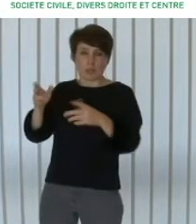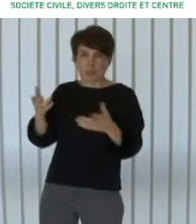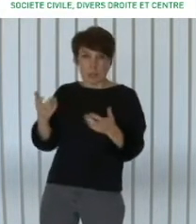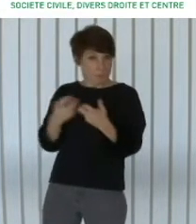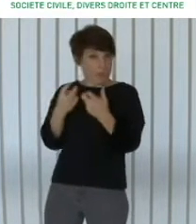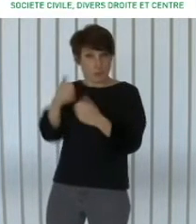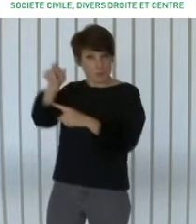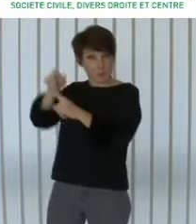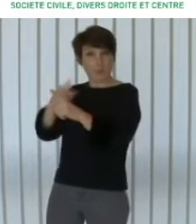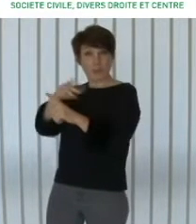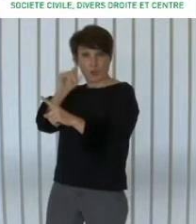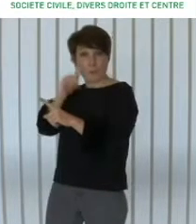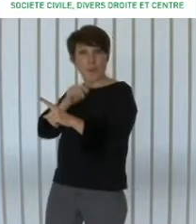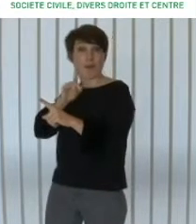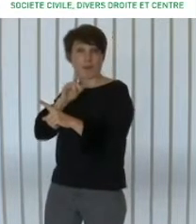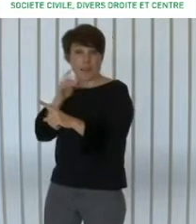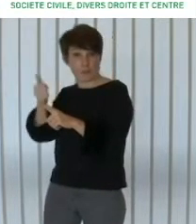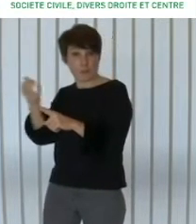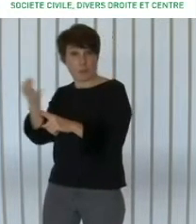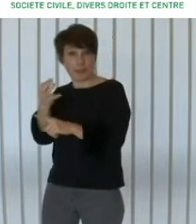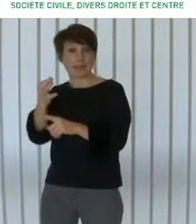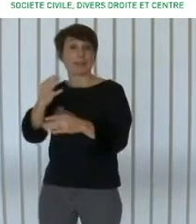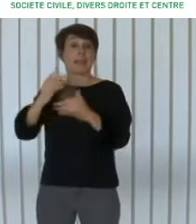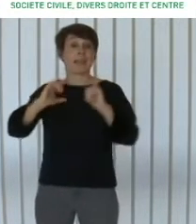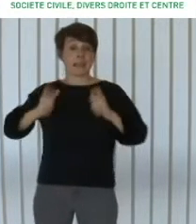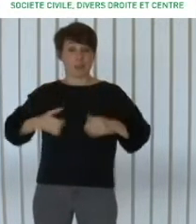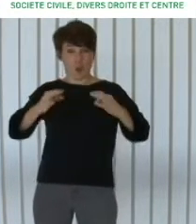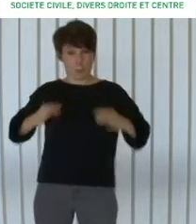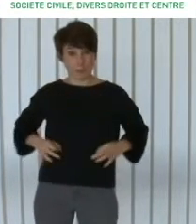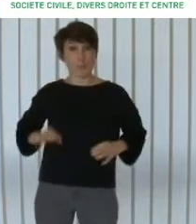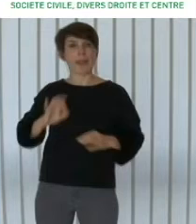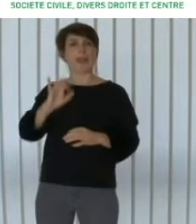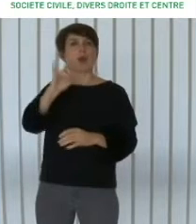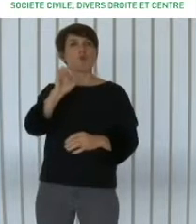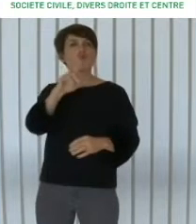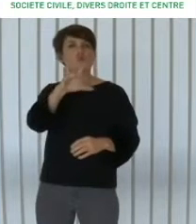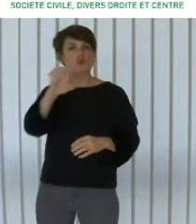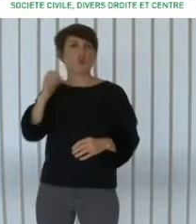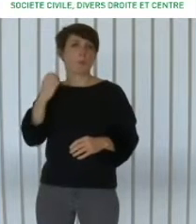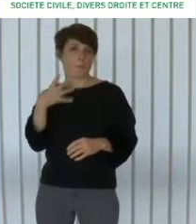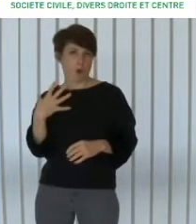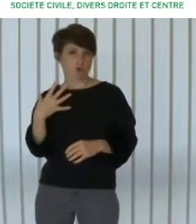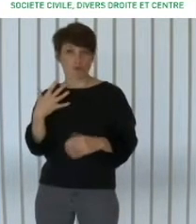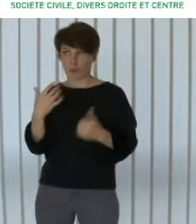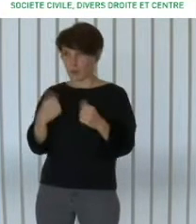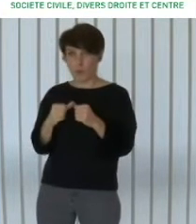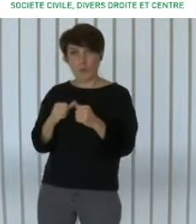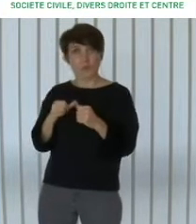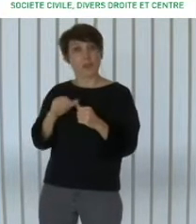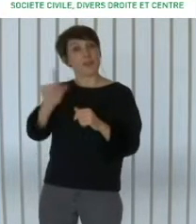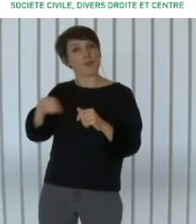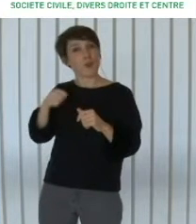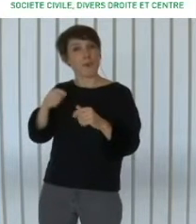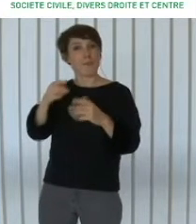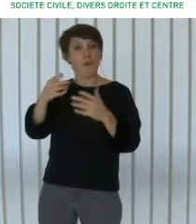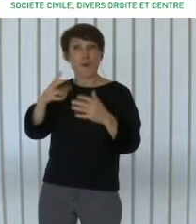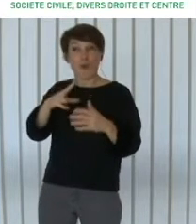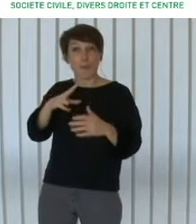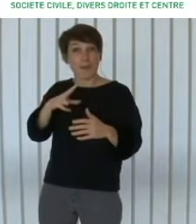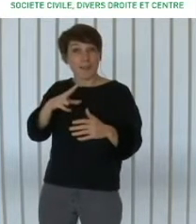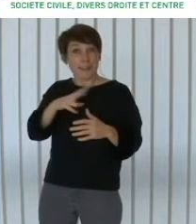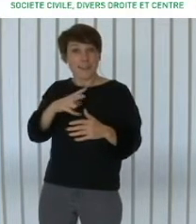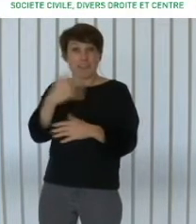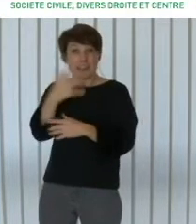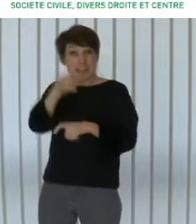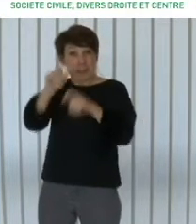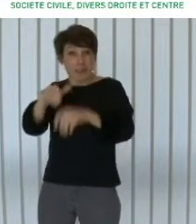a signalé que pour la seule école élémentaire de la Houille Blanche, il manquait 5 agents pour assurer l'encadrement des élèves,